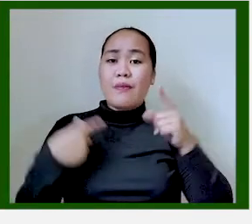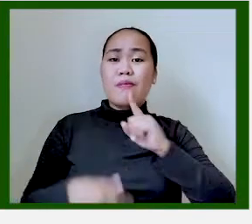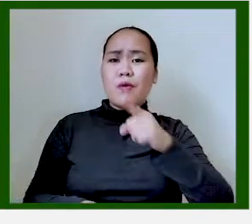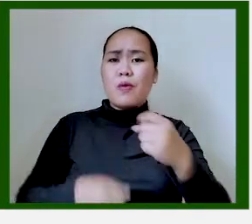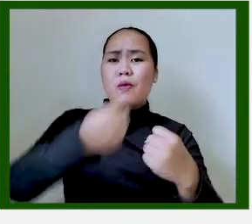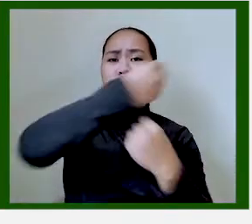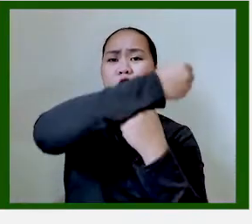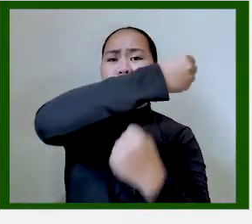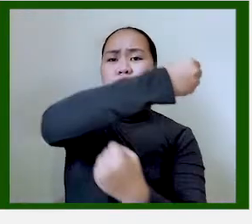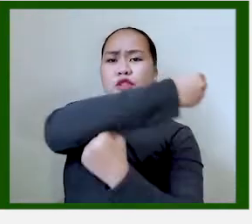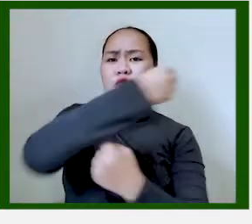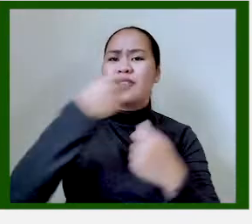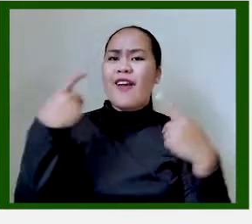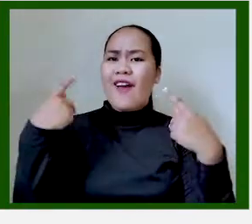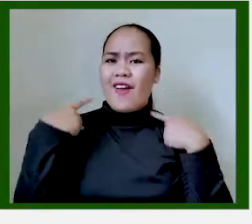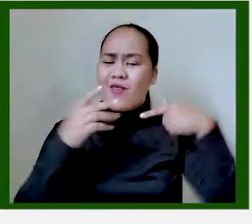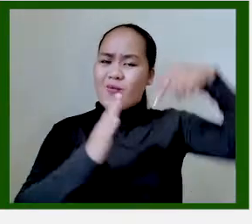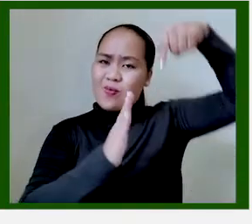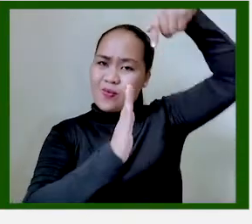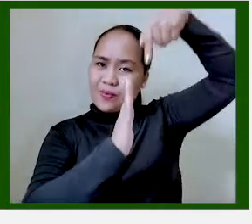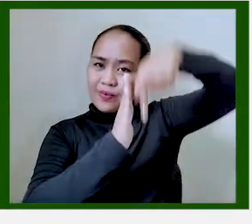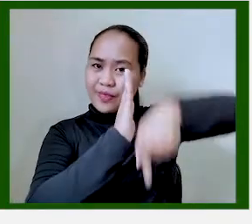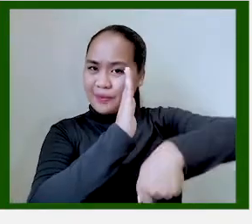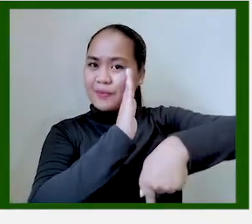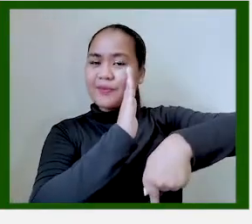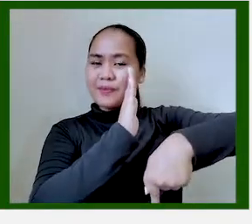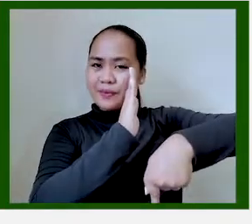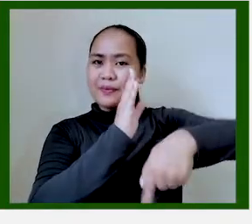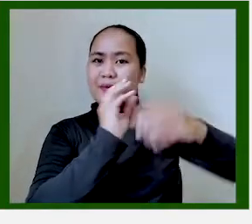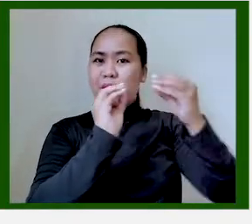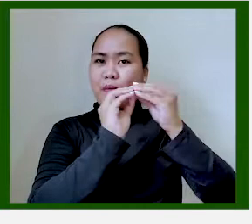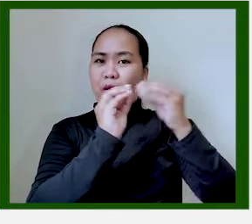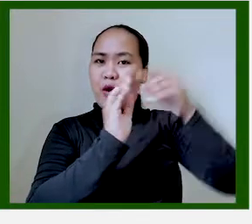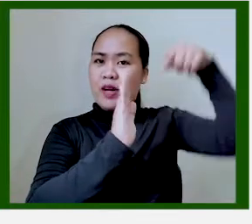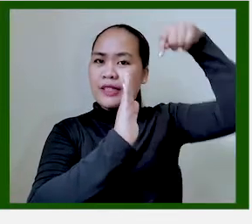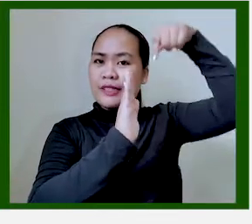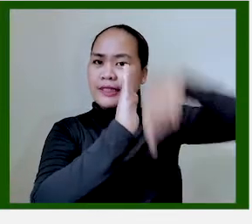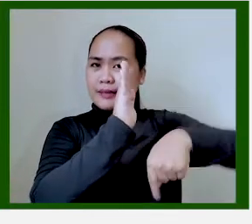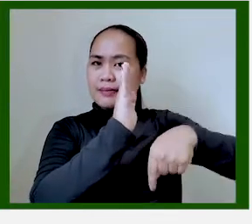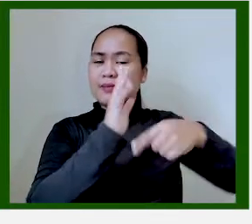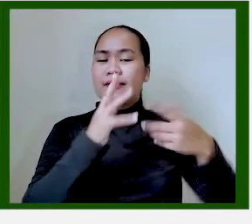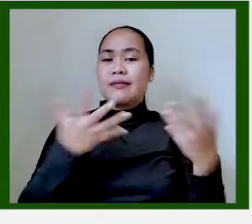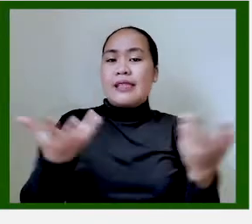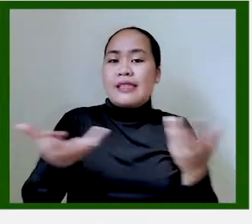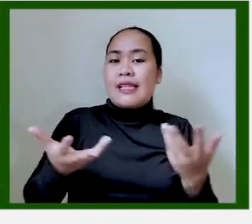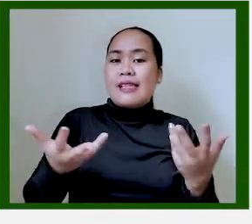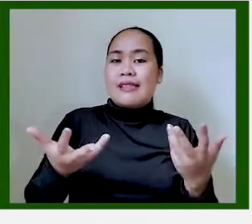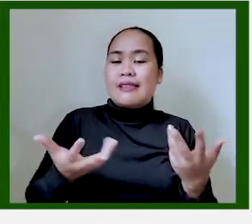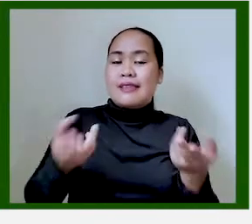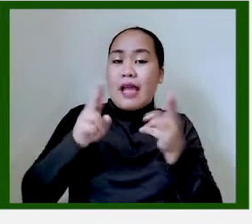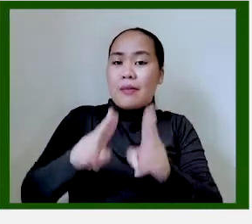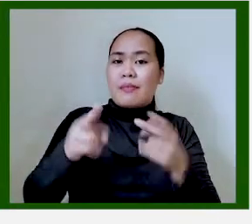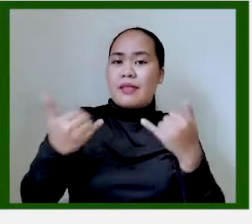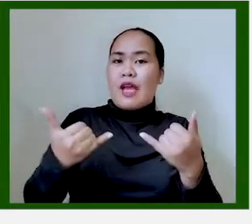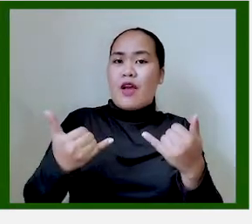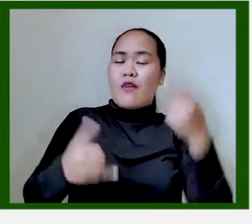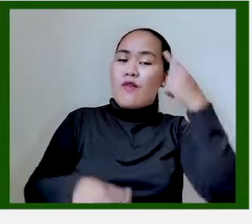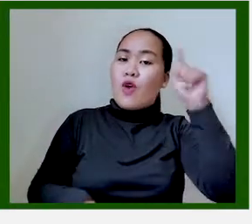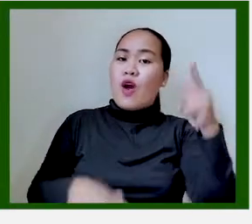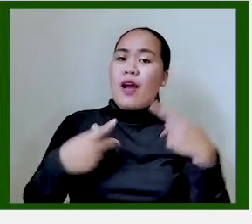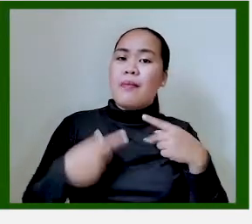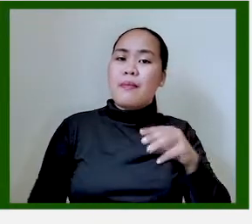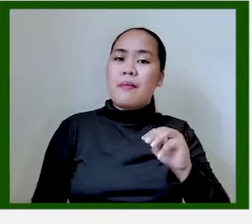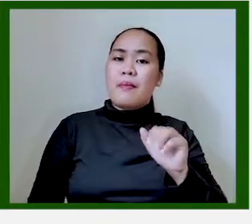no? Mas malalim pa doon sa existing excavation na nangyayari, no? Kasi parang maximum excavation na doon eh.